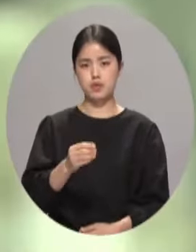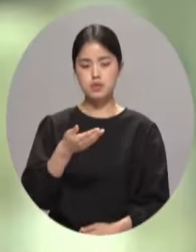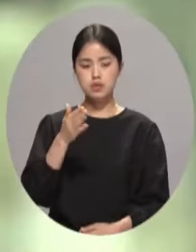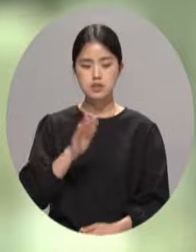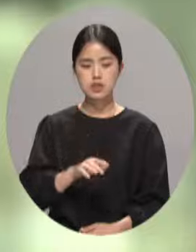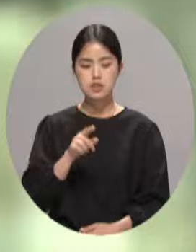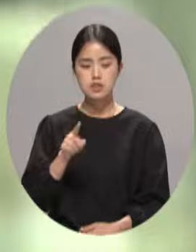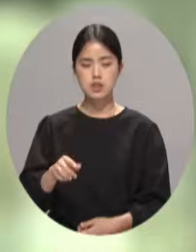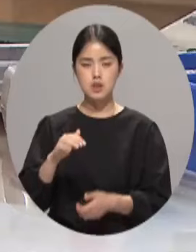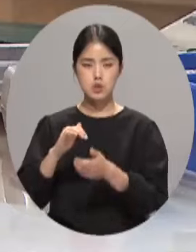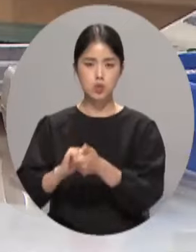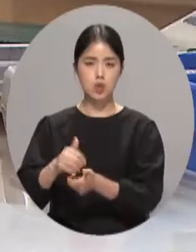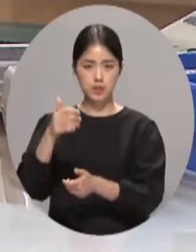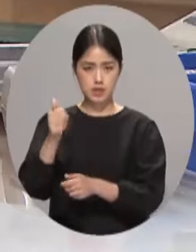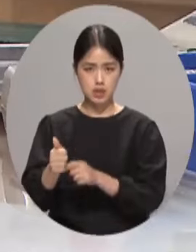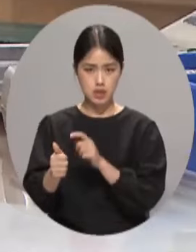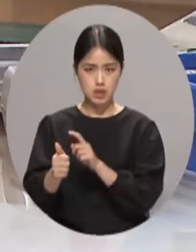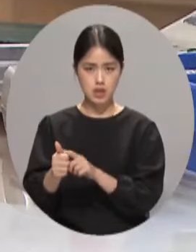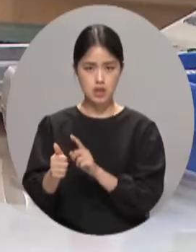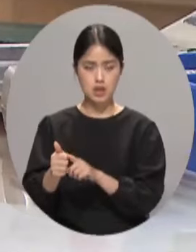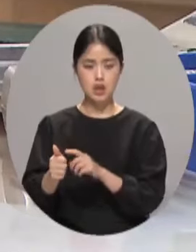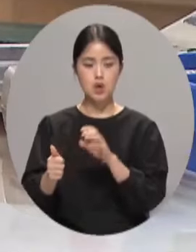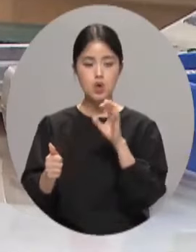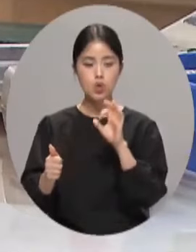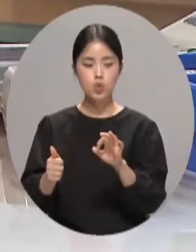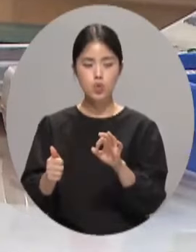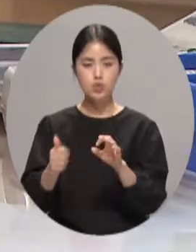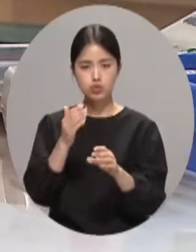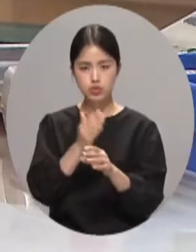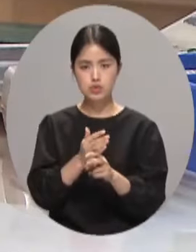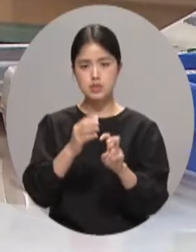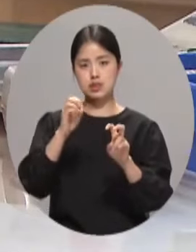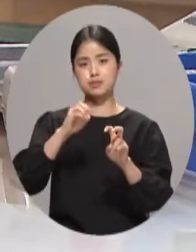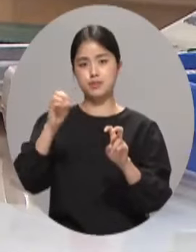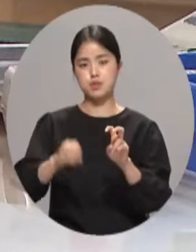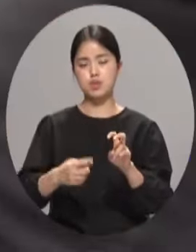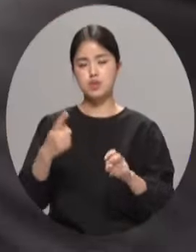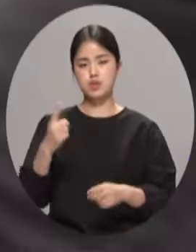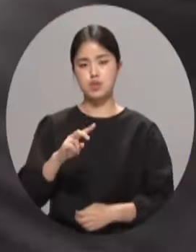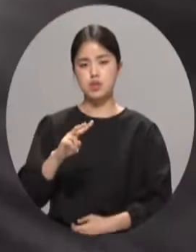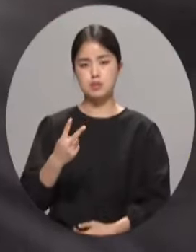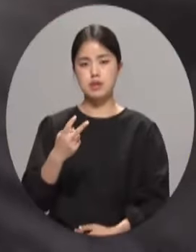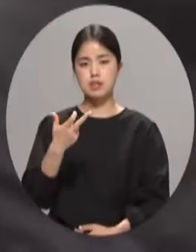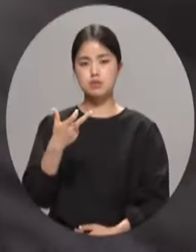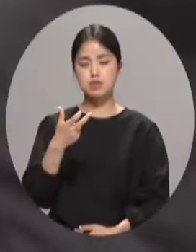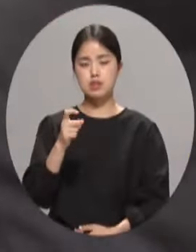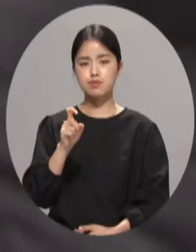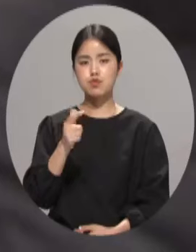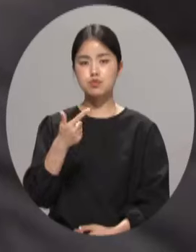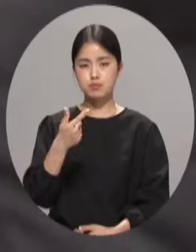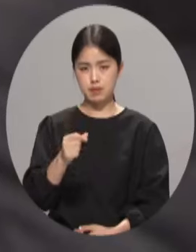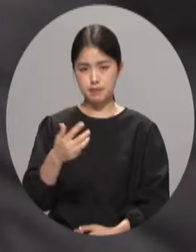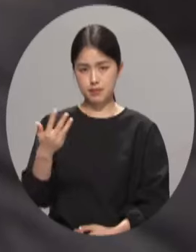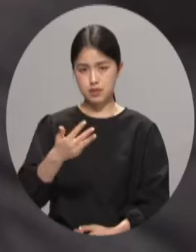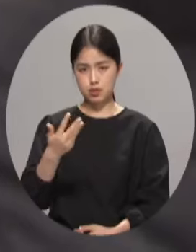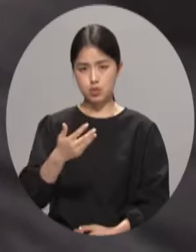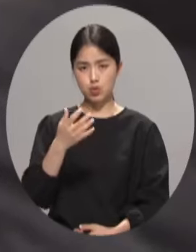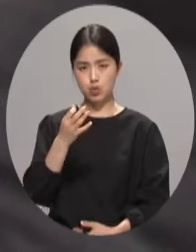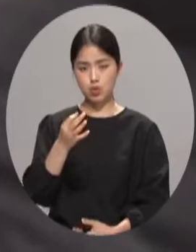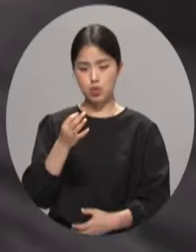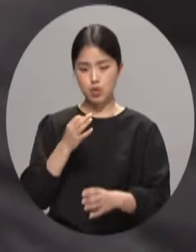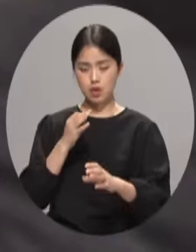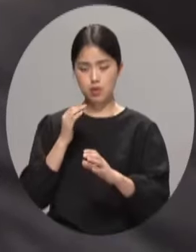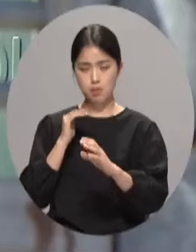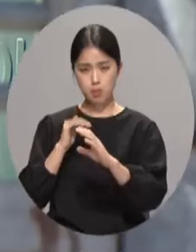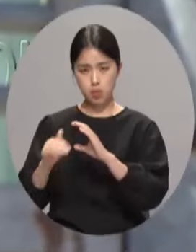이상하게도 농협조합장에게 구매대금의 20%인 1,216만 8천 원이 도로 입금된 내역이